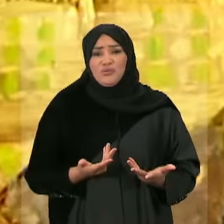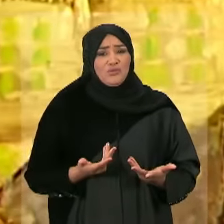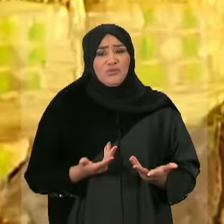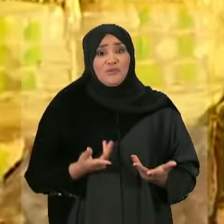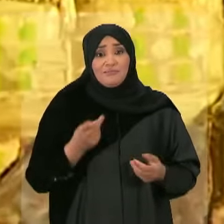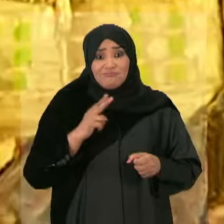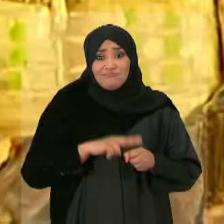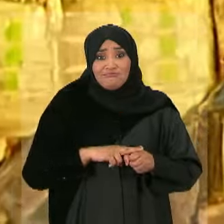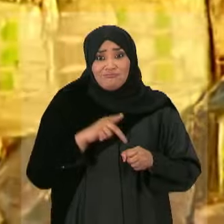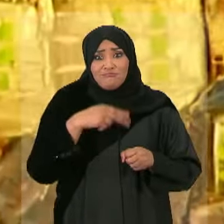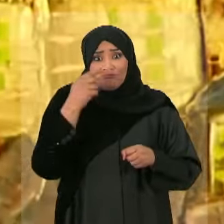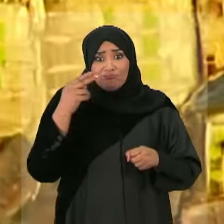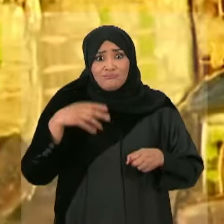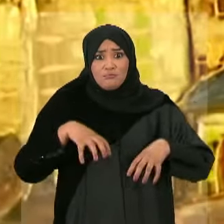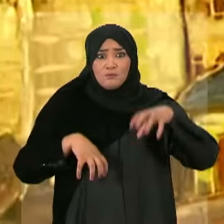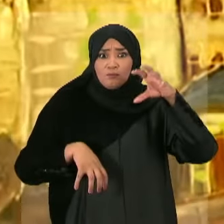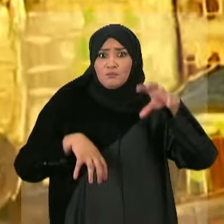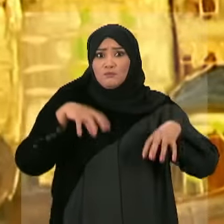بالناصري وللتراث اللي بالناصري.